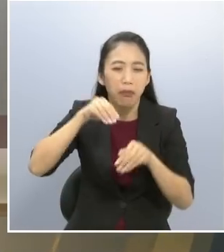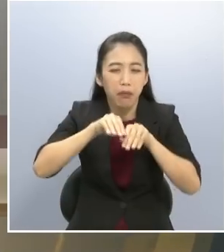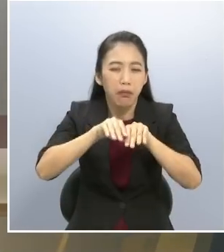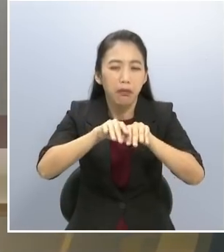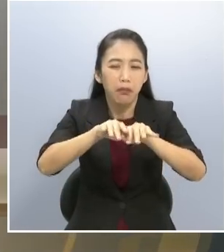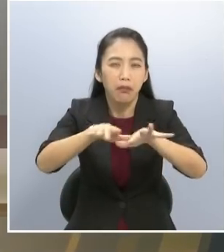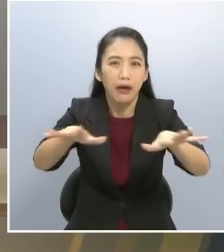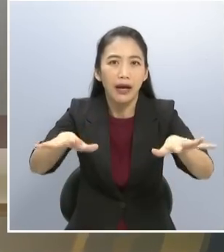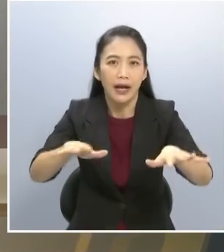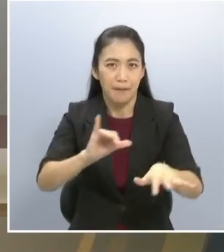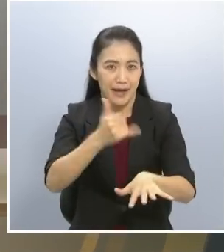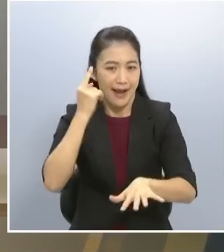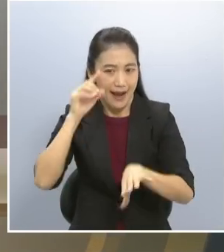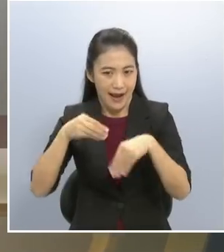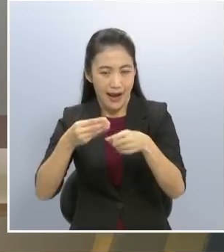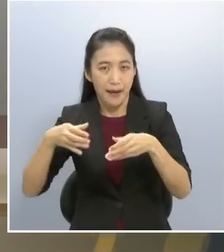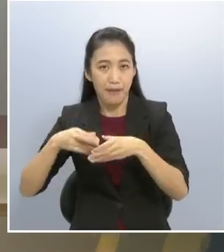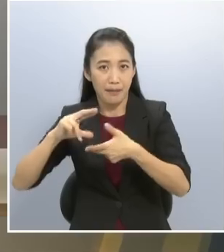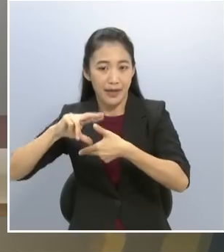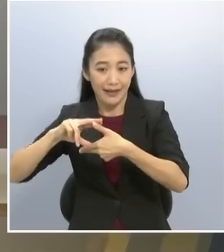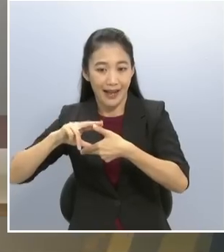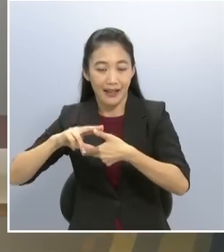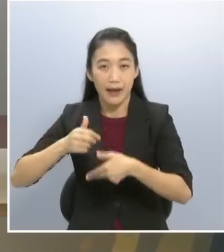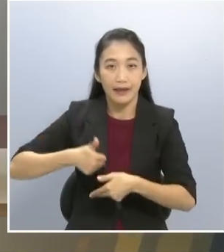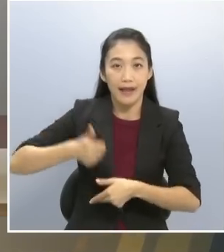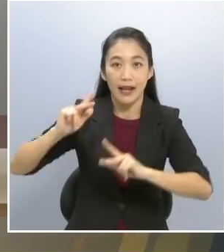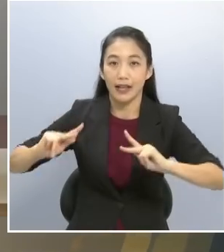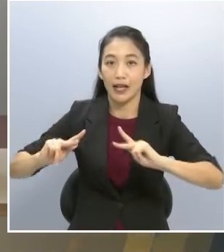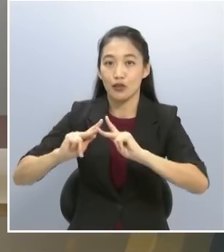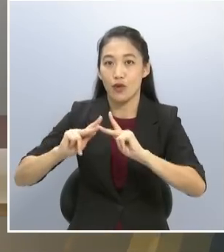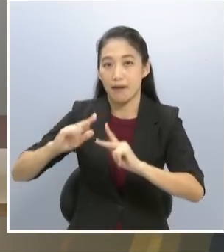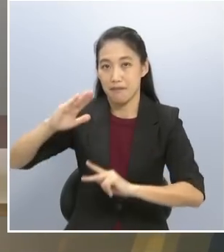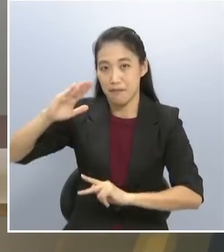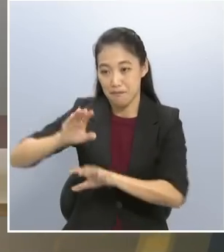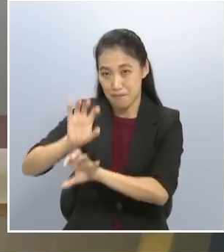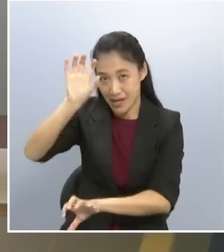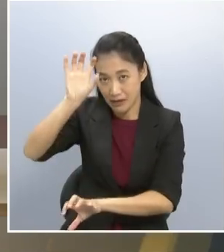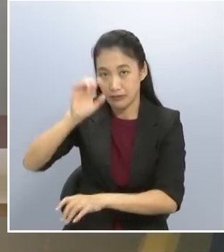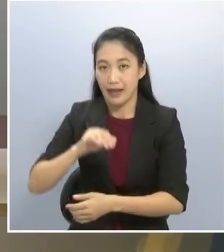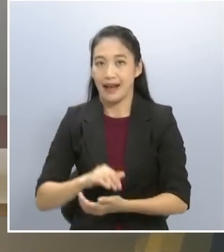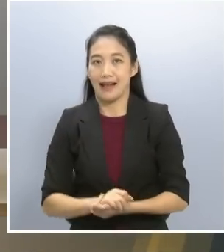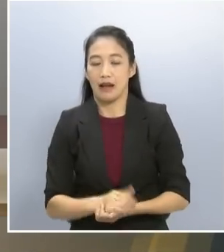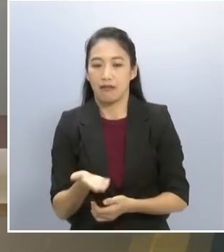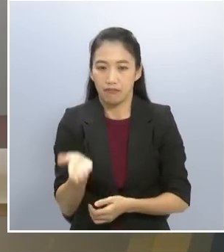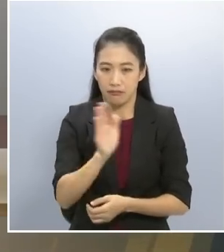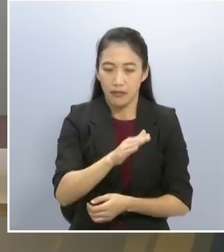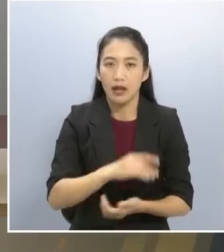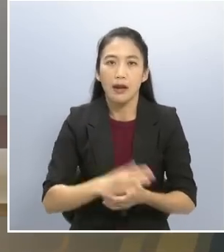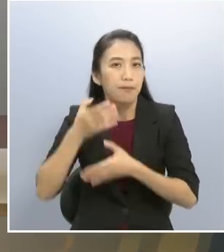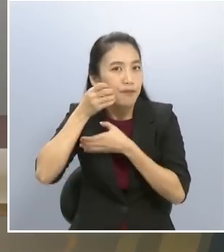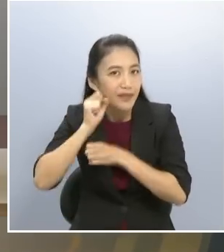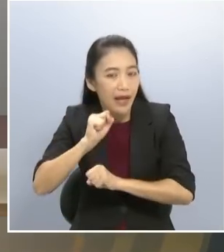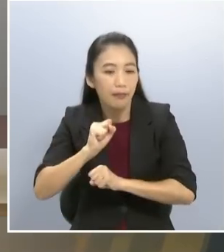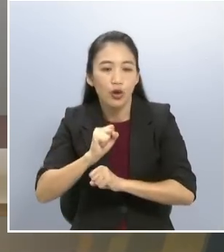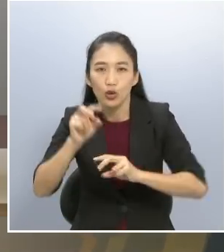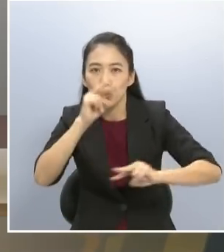ได้มาไทยอ่ะนึกดูสิส่วนภูมิใจไทยค่ะพรรคประชาธิปัตย์จะดูแลกระทรวงเกษตรและสหกรณ์